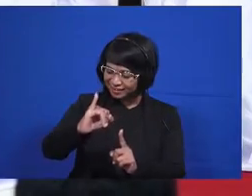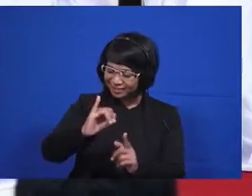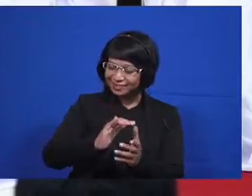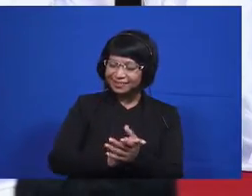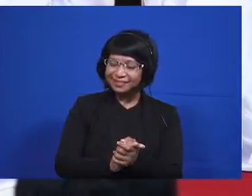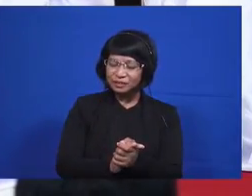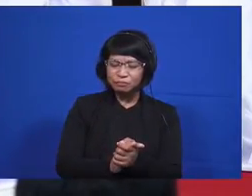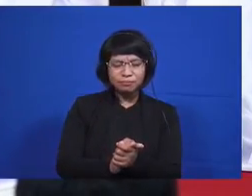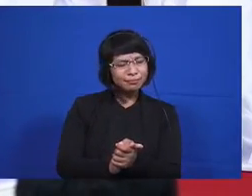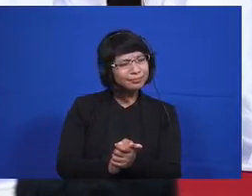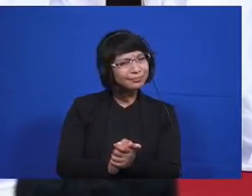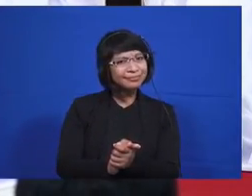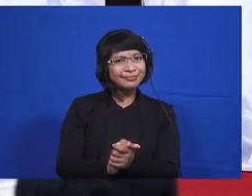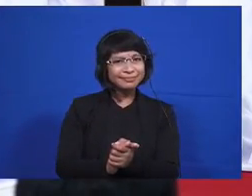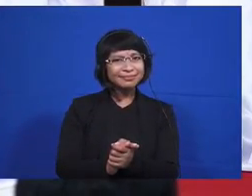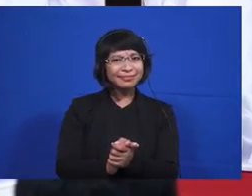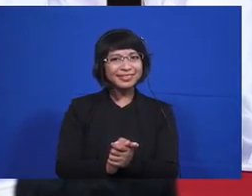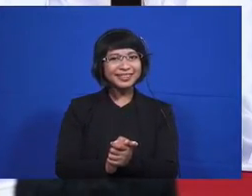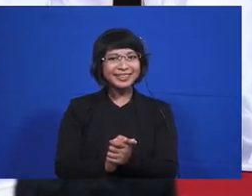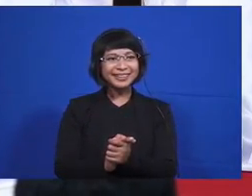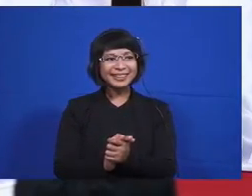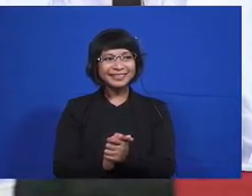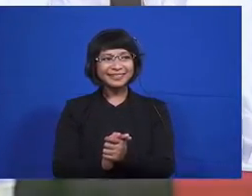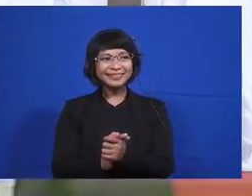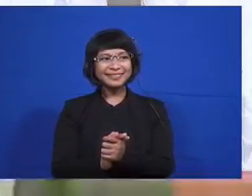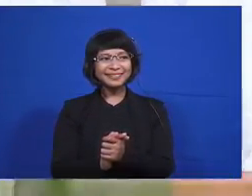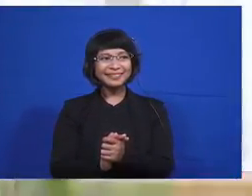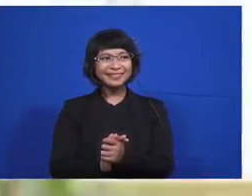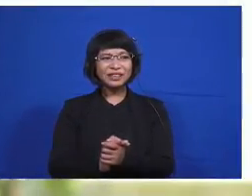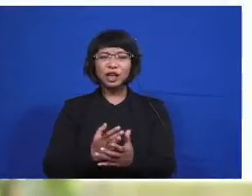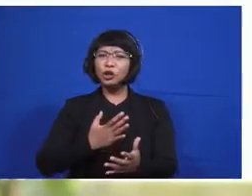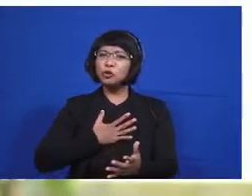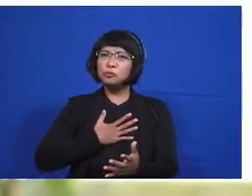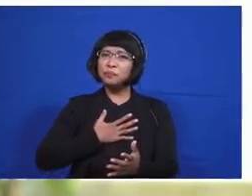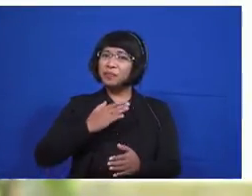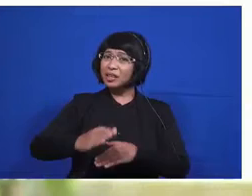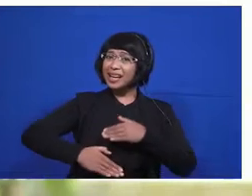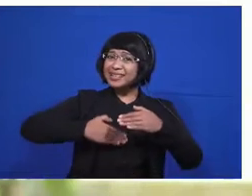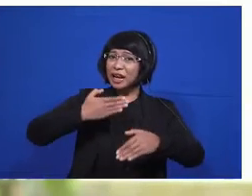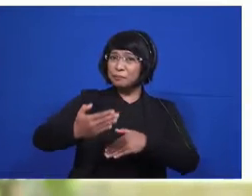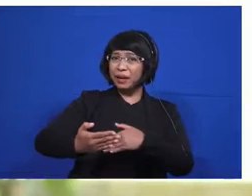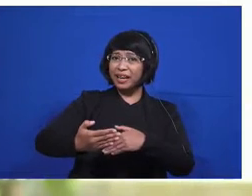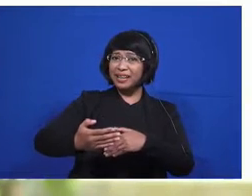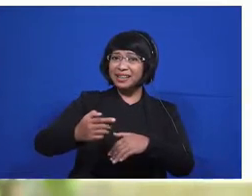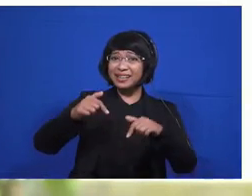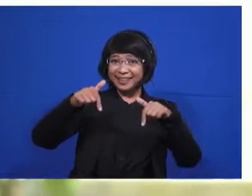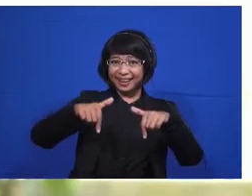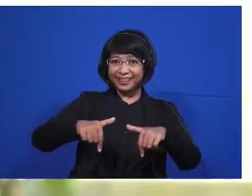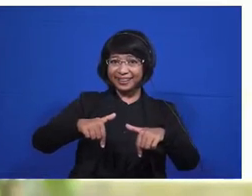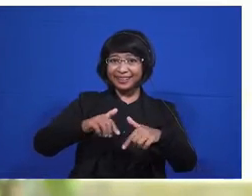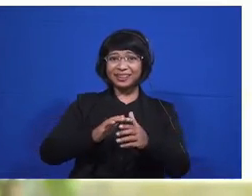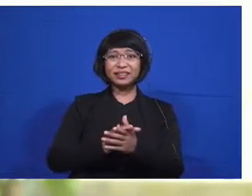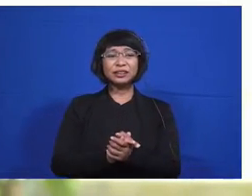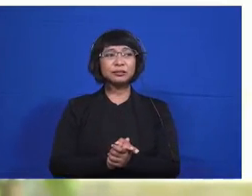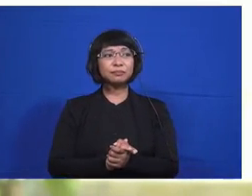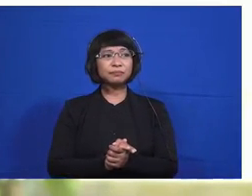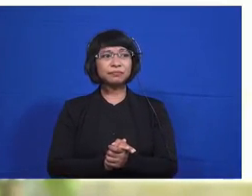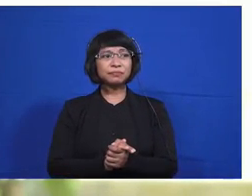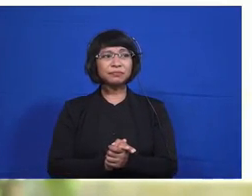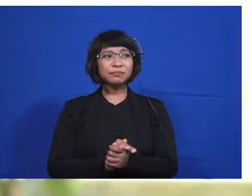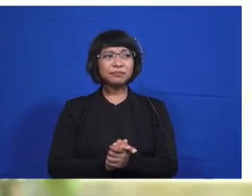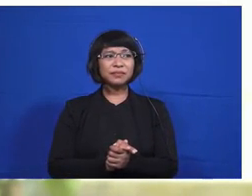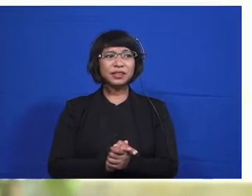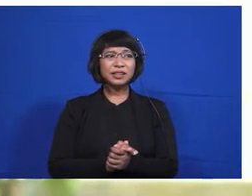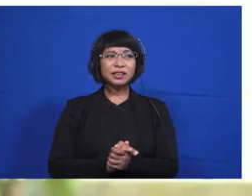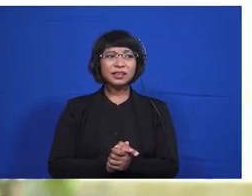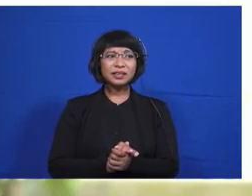kok mung aku gitu bisa sampai tahapan ini. Kebetulan dulu Monsenyur Ruby adalah pembimbing rohani saya,